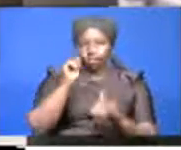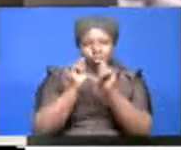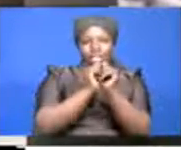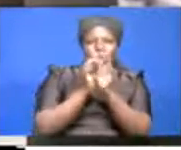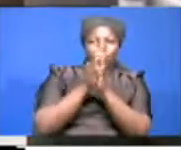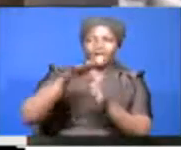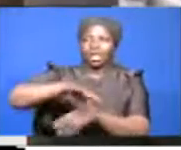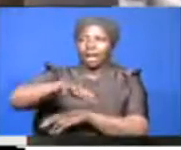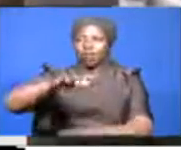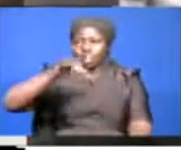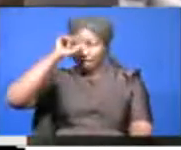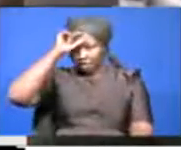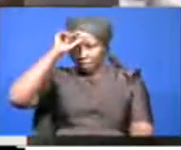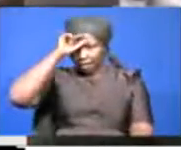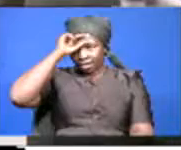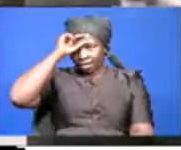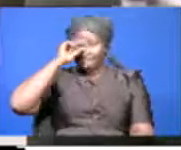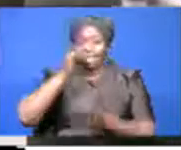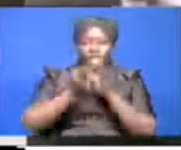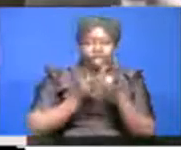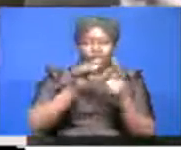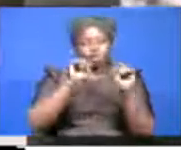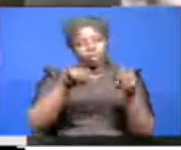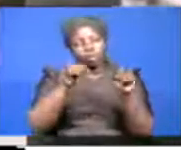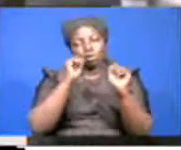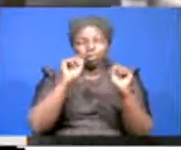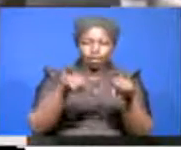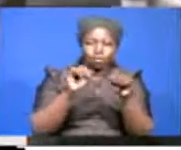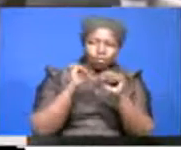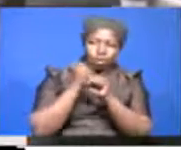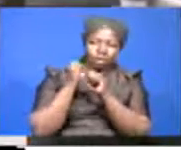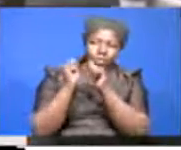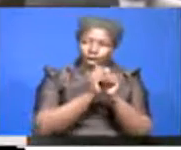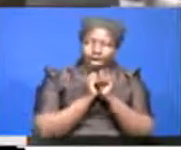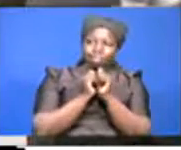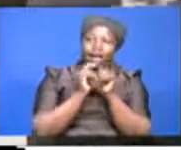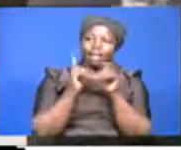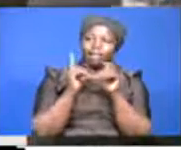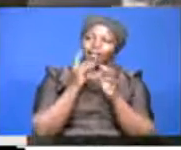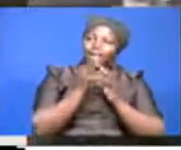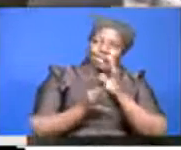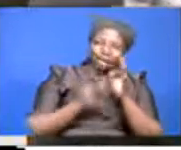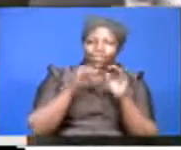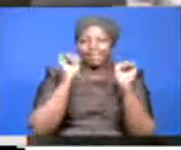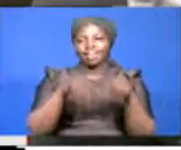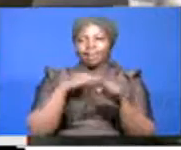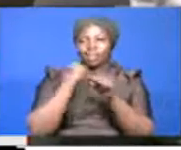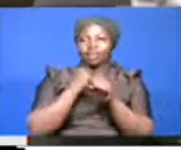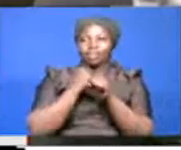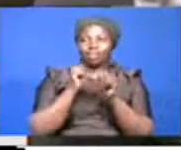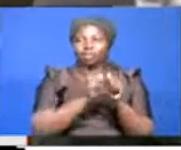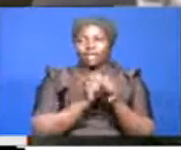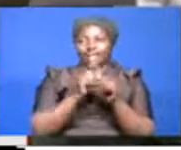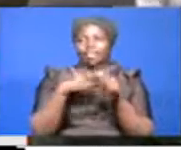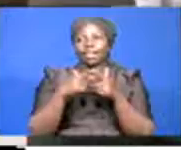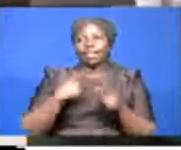county governments, wakiweza kushikana kwa pamoja na wakiweza kufanya kazi kwa pamoja, tunajua